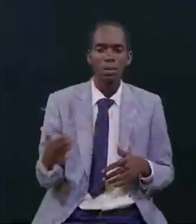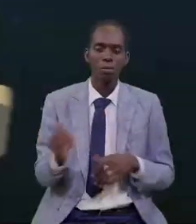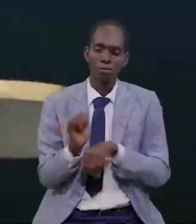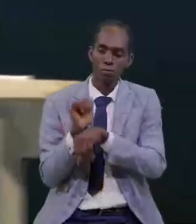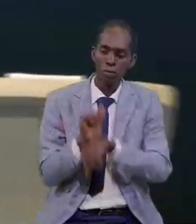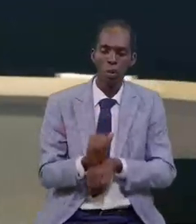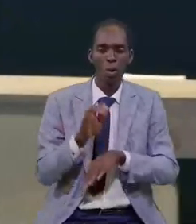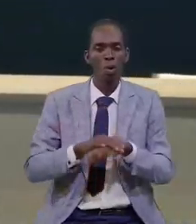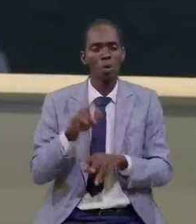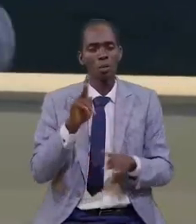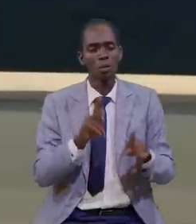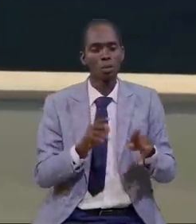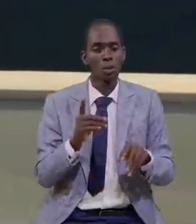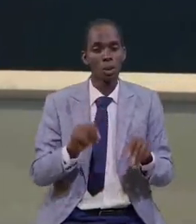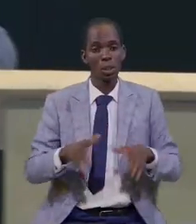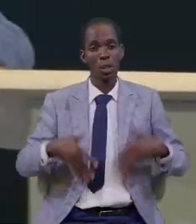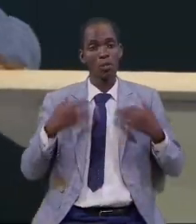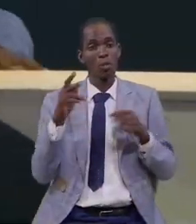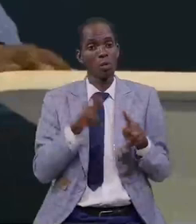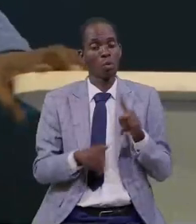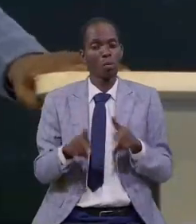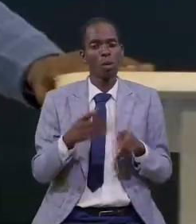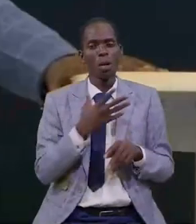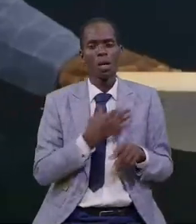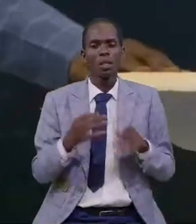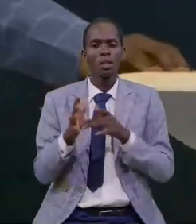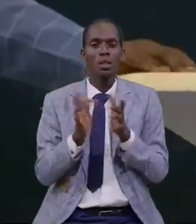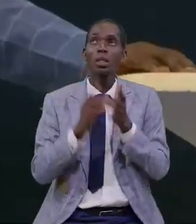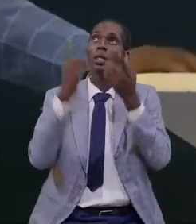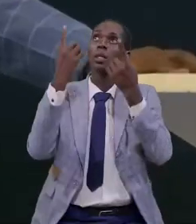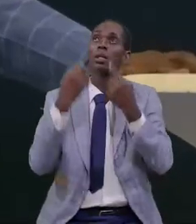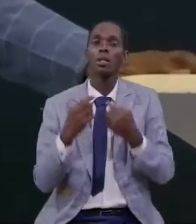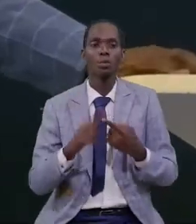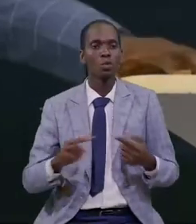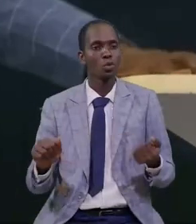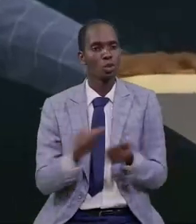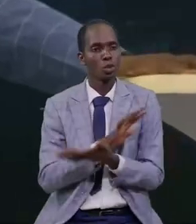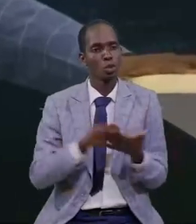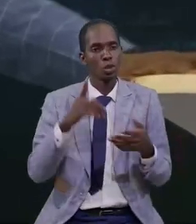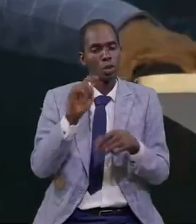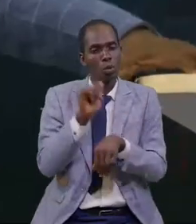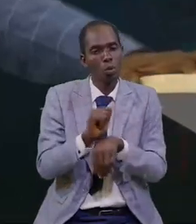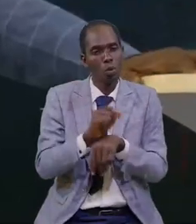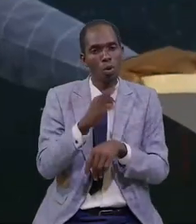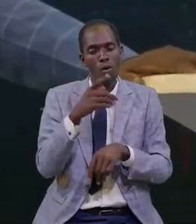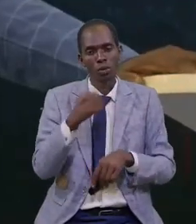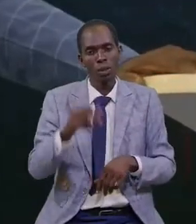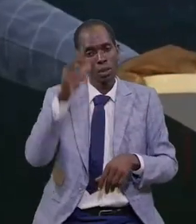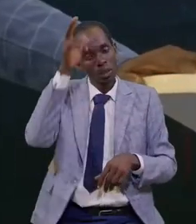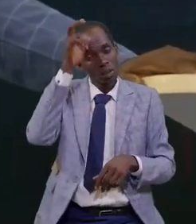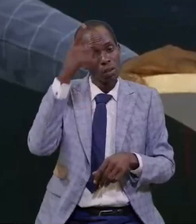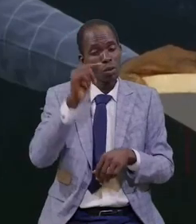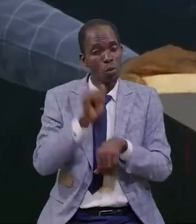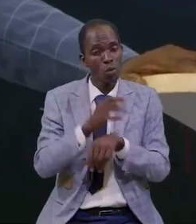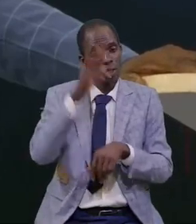dans la vie des gens et Jésus est venu détruire les œuvs du diable les UVs du diable dans ton